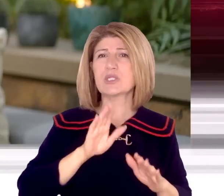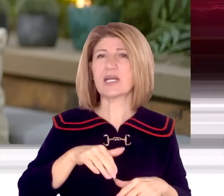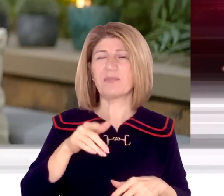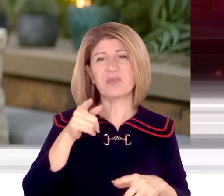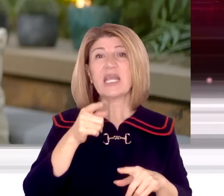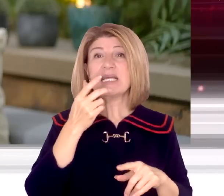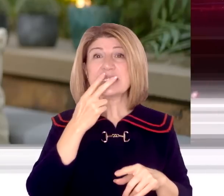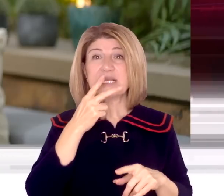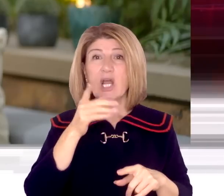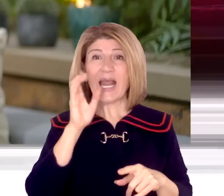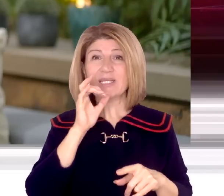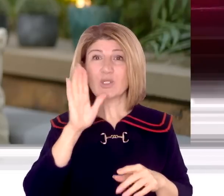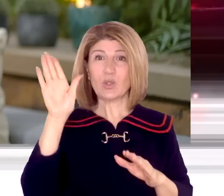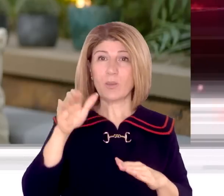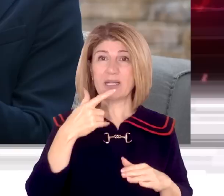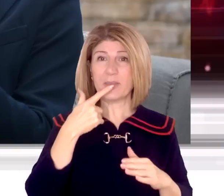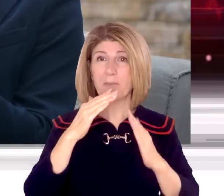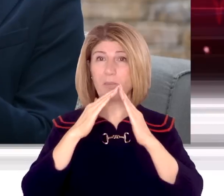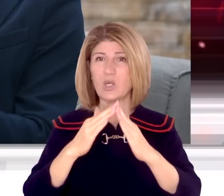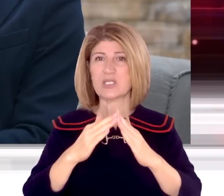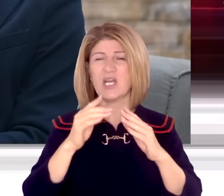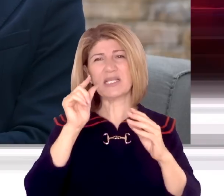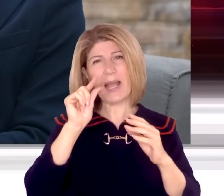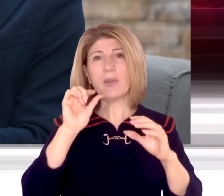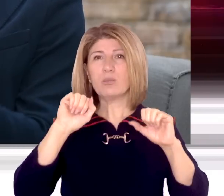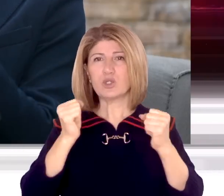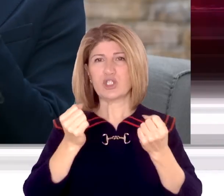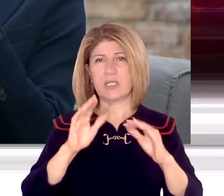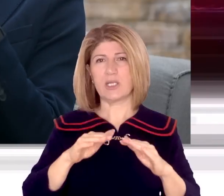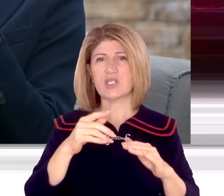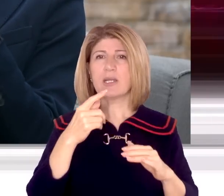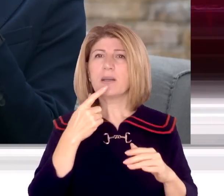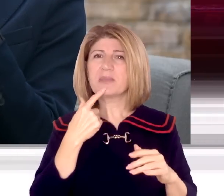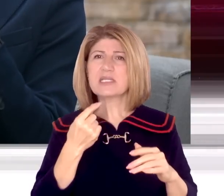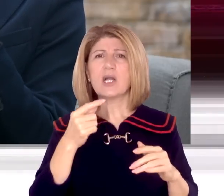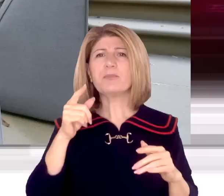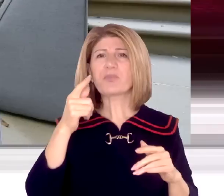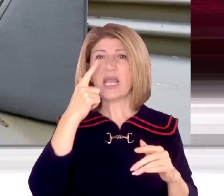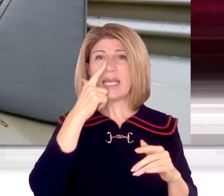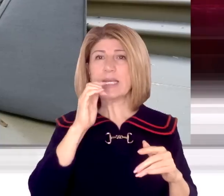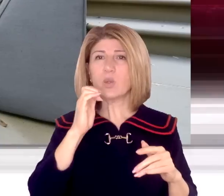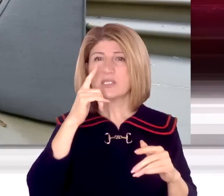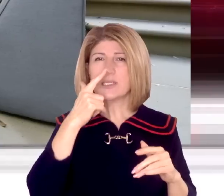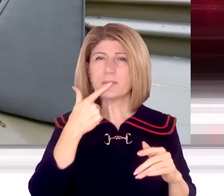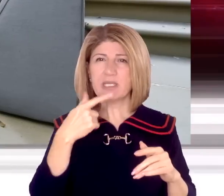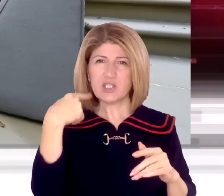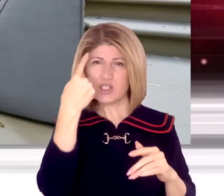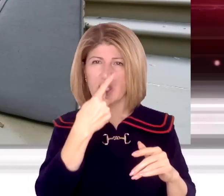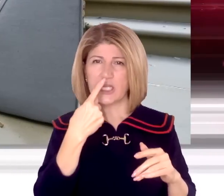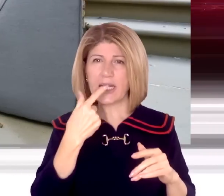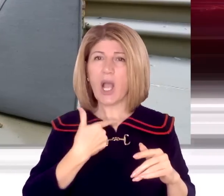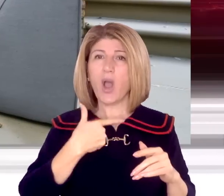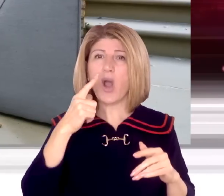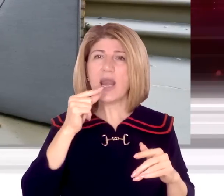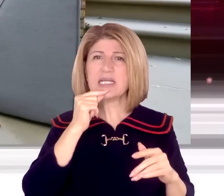سیگار الکترونیکی بین نوجوانا؟ نیکوتین به صورت خالص خیلی استفاده ازش خیلی